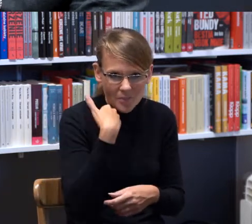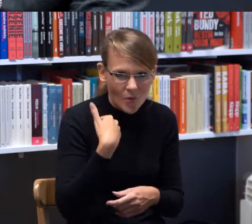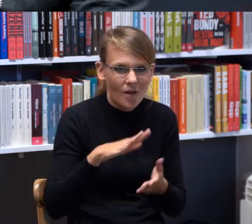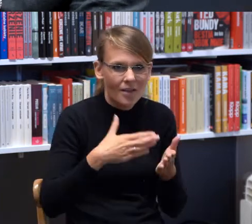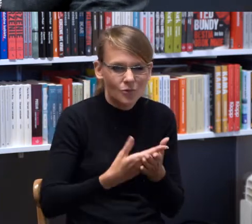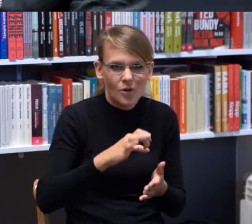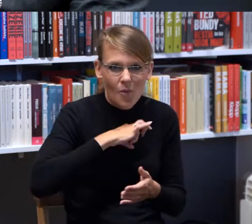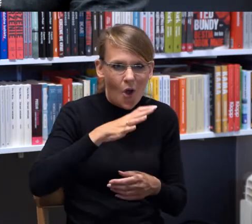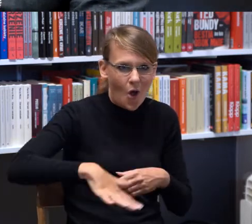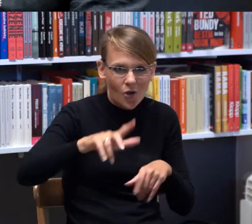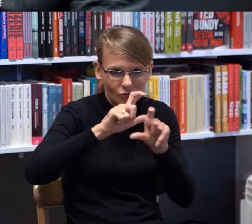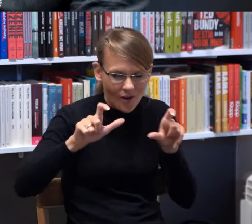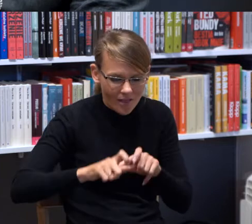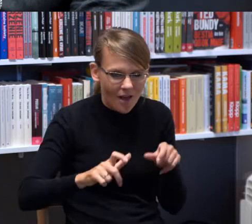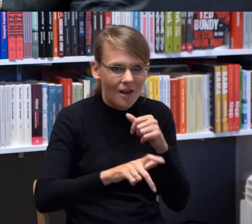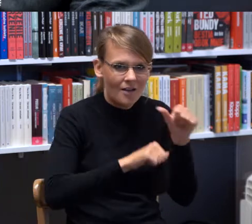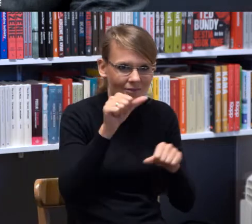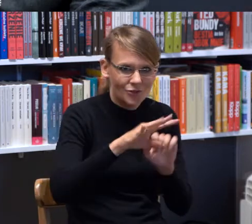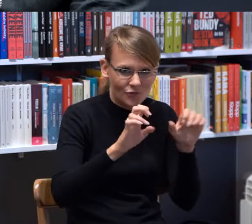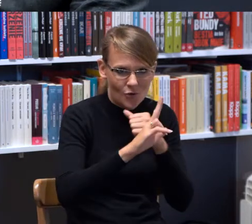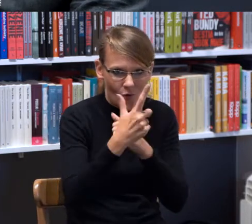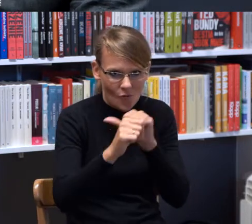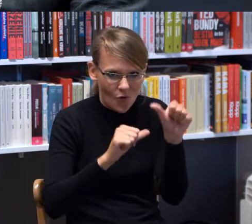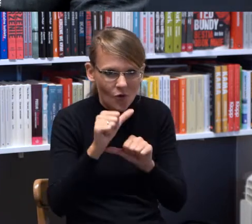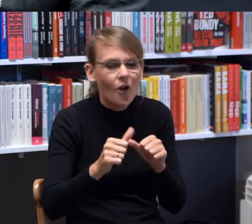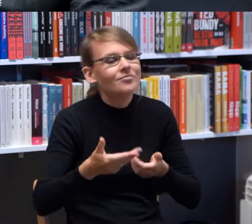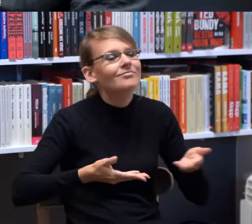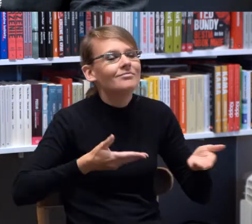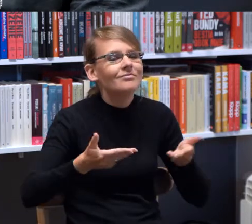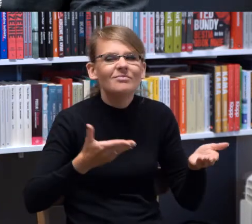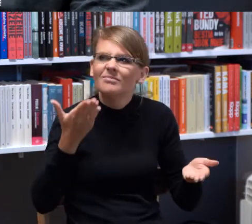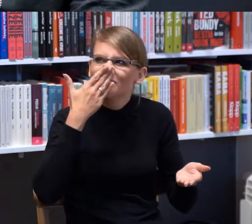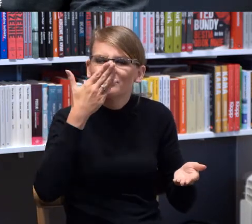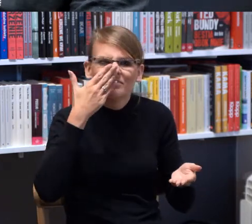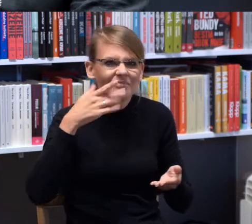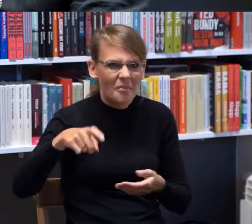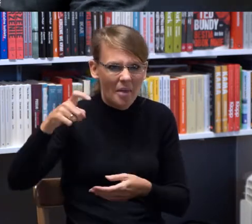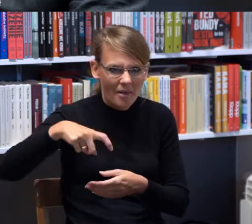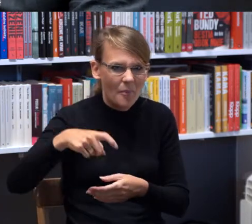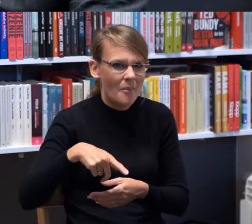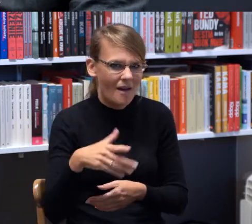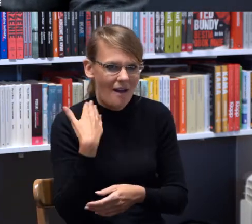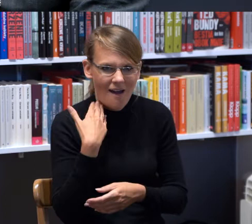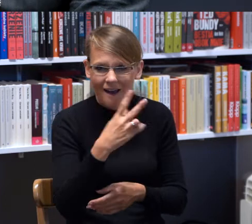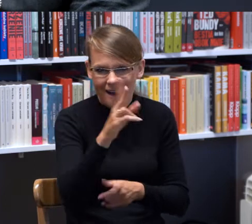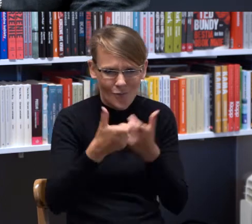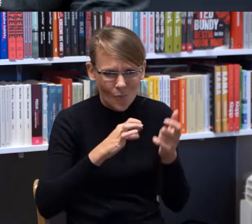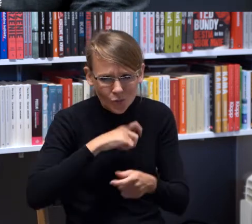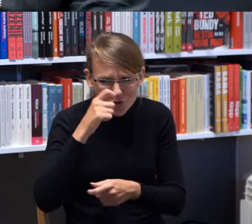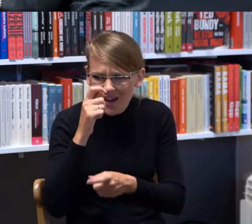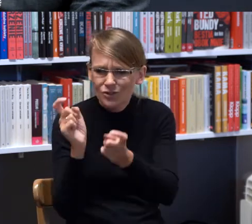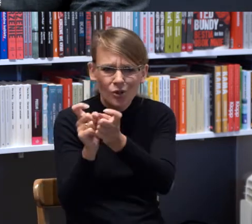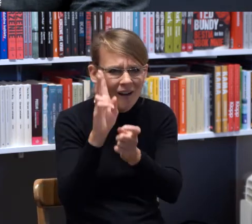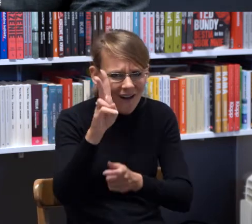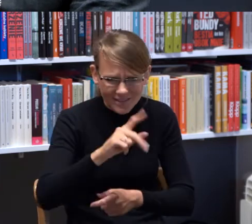w 82, to wszędzie jechało bimberkiem. Mój dziadek pędził, wszyscy pędzili, każdy sąsiad. I było